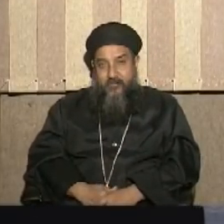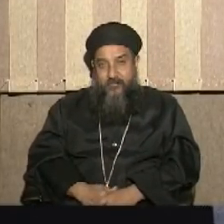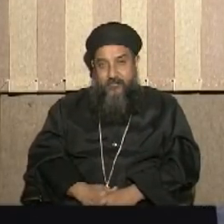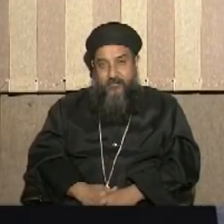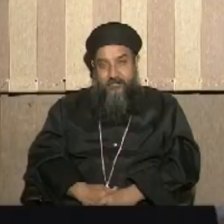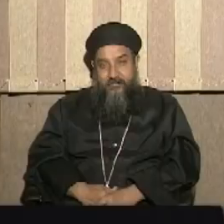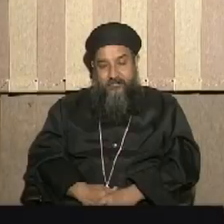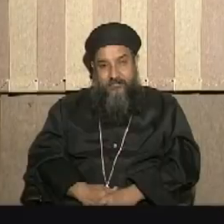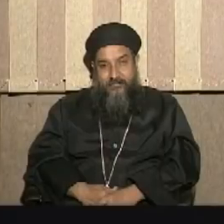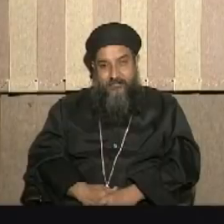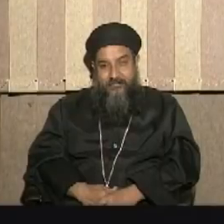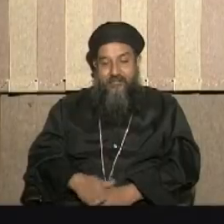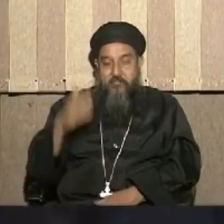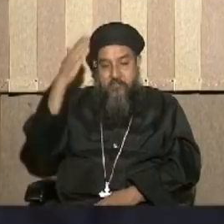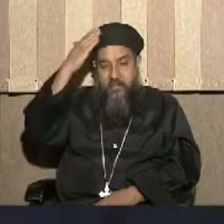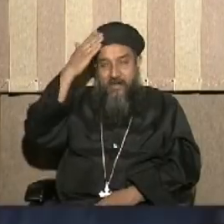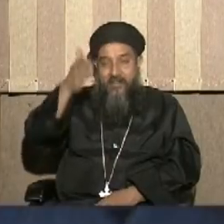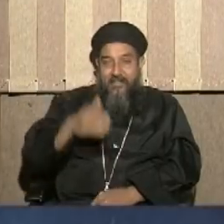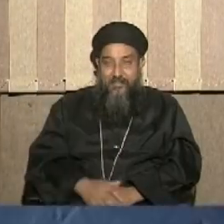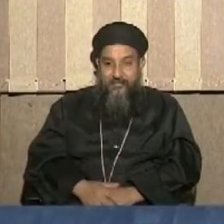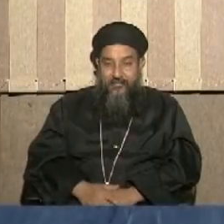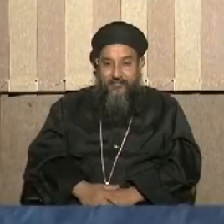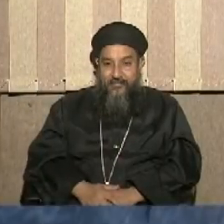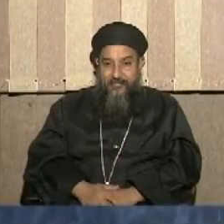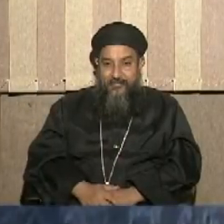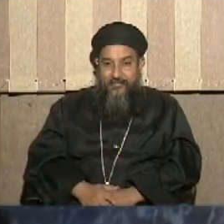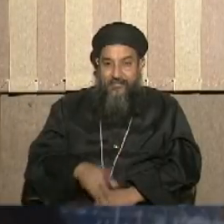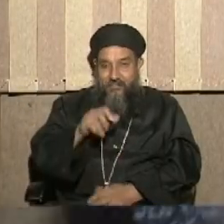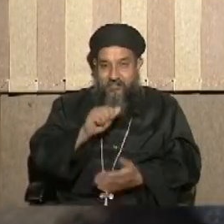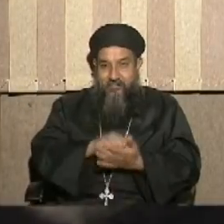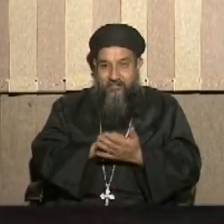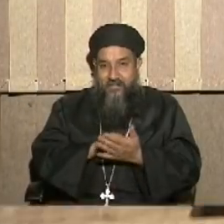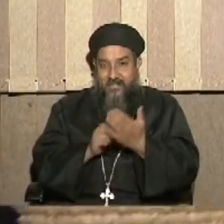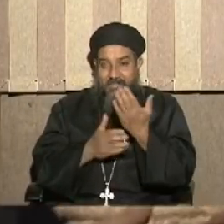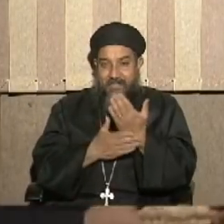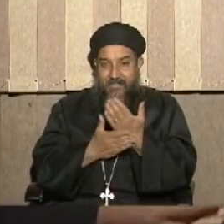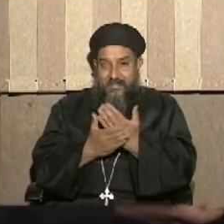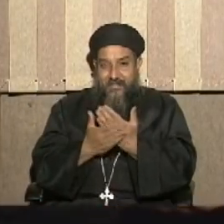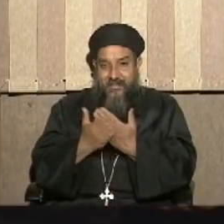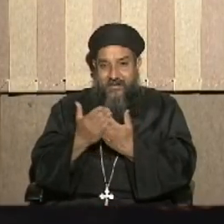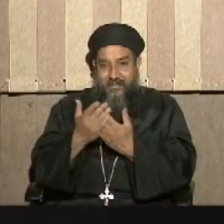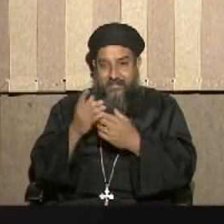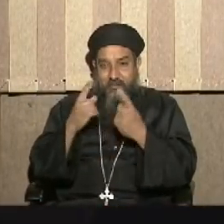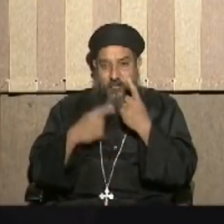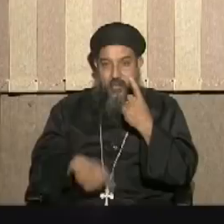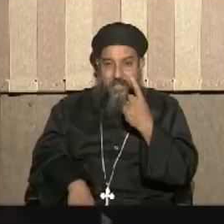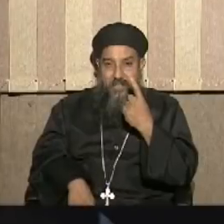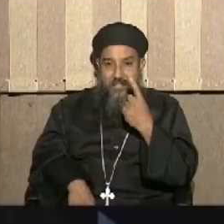راجل بركة قوي.